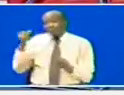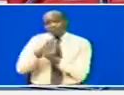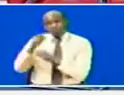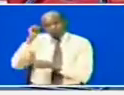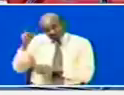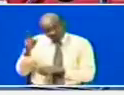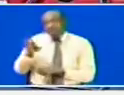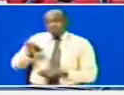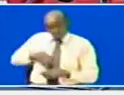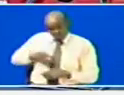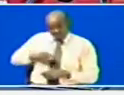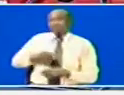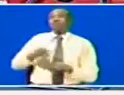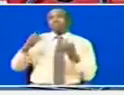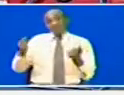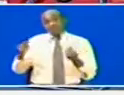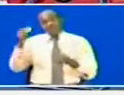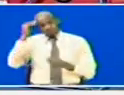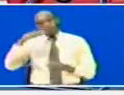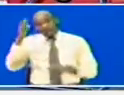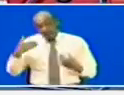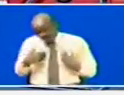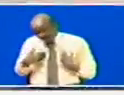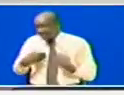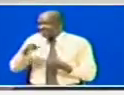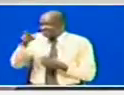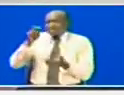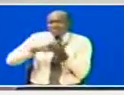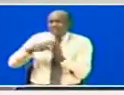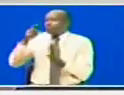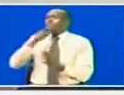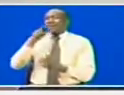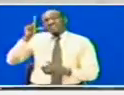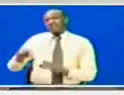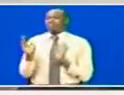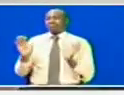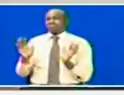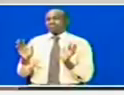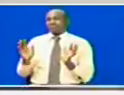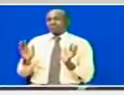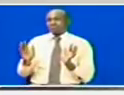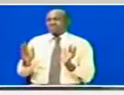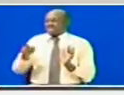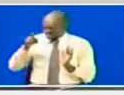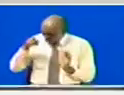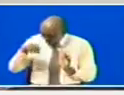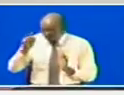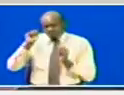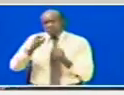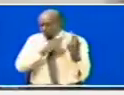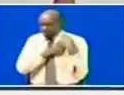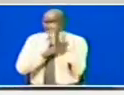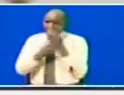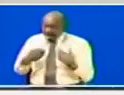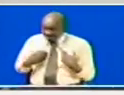licha mwanamke kuwa na madaraka, ameelimika, hii haikupunguzi wewe kuwa mwanamume. Haikufanyi wewe usije kuchukua jukumu lako